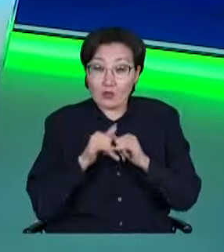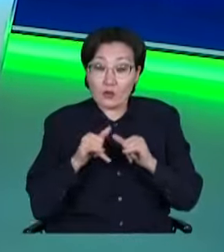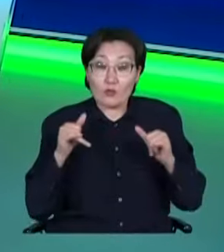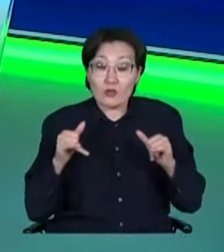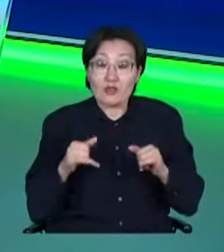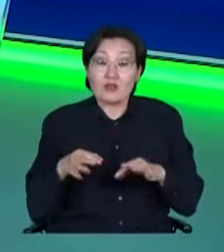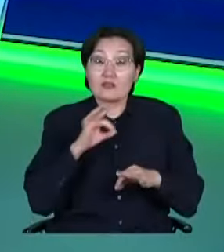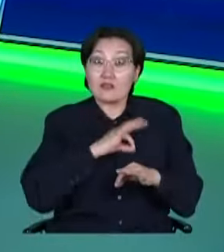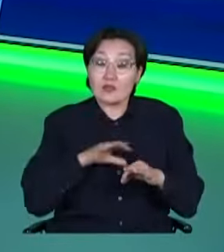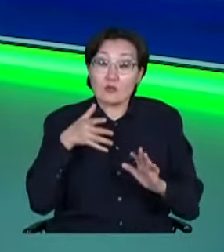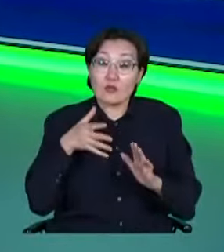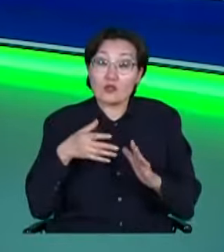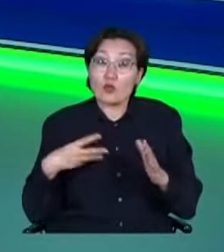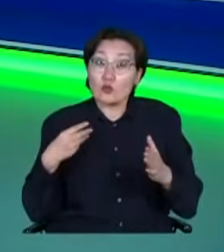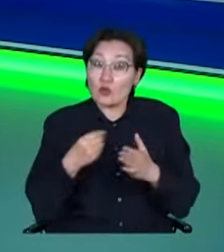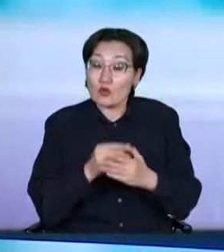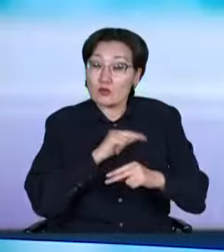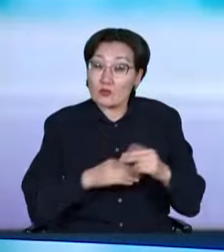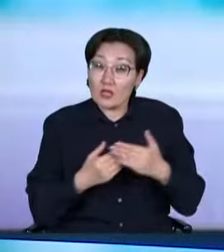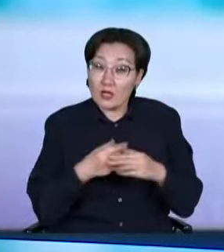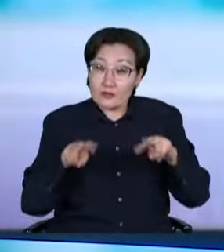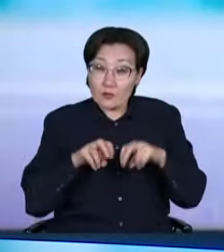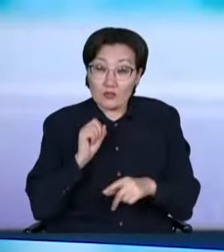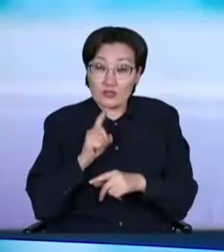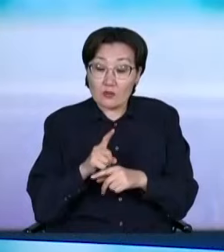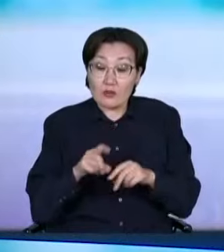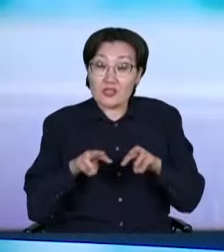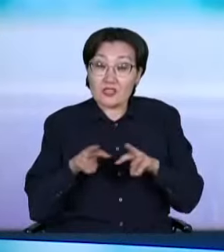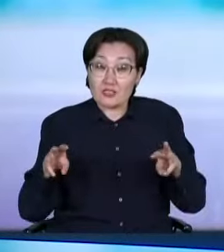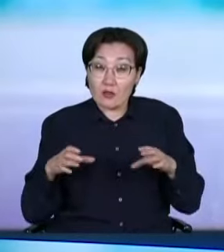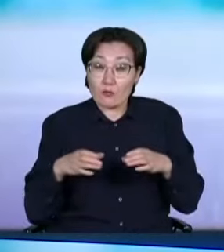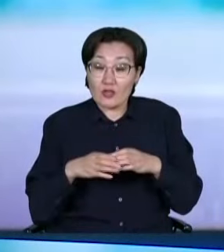Тиімсіз төлем жұмысын қайта қарастыруға пәрмен берді. Отырыста көтерілген келелі